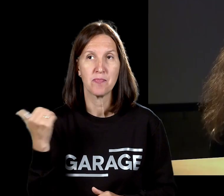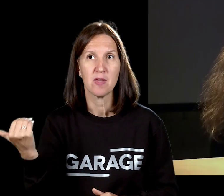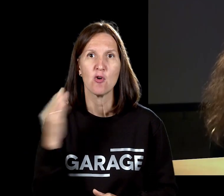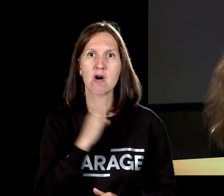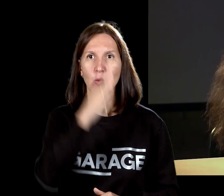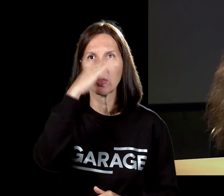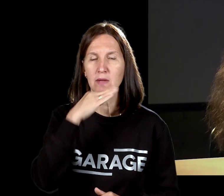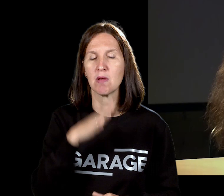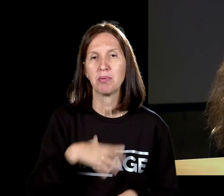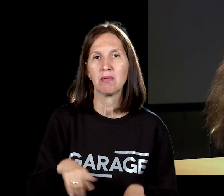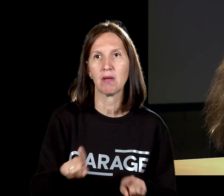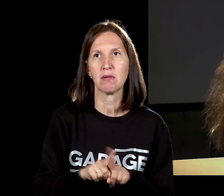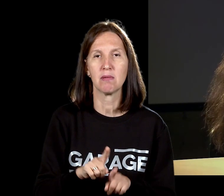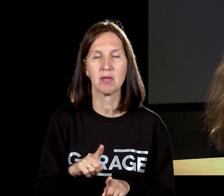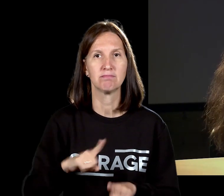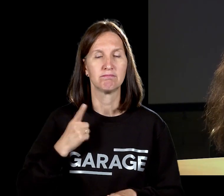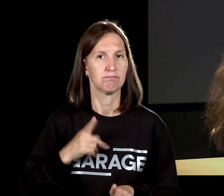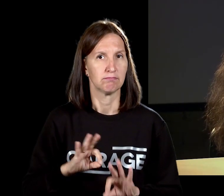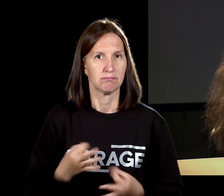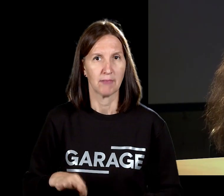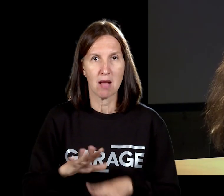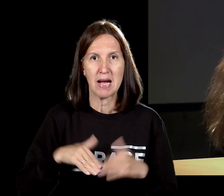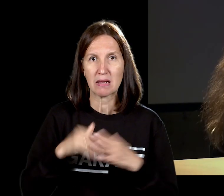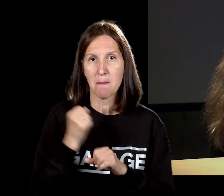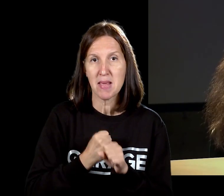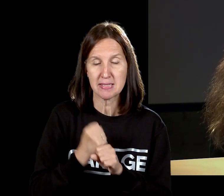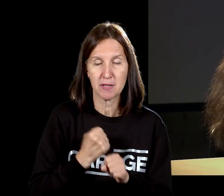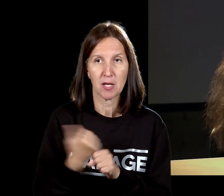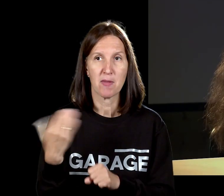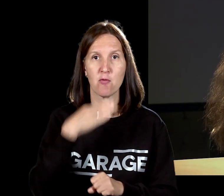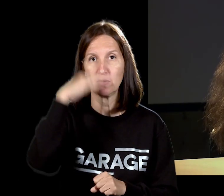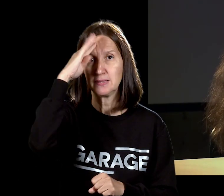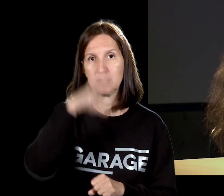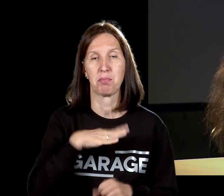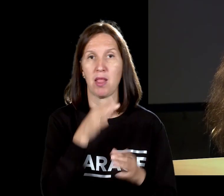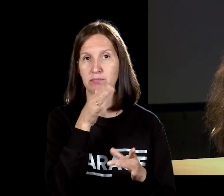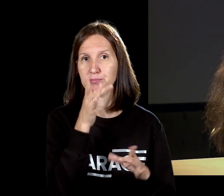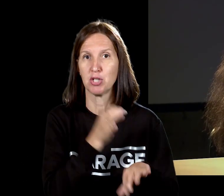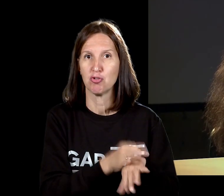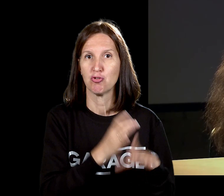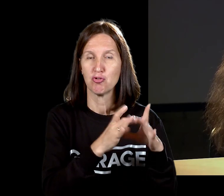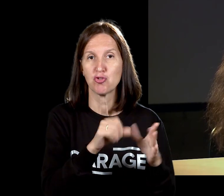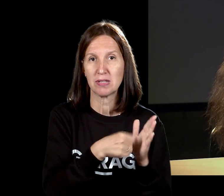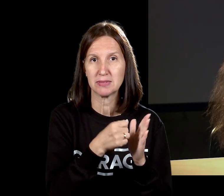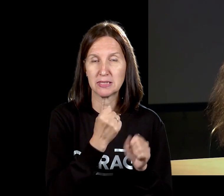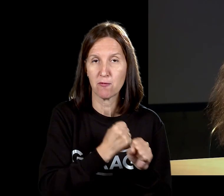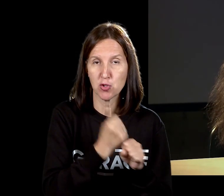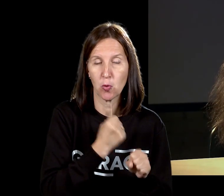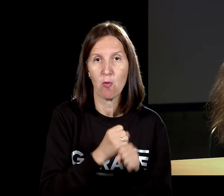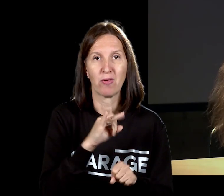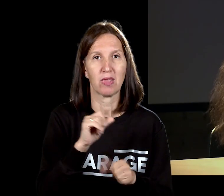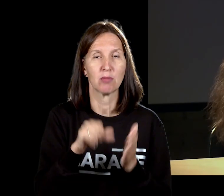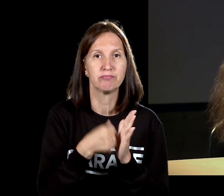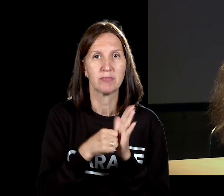такими продвинутыми ремесленниками. Отец его был часовщиком и ювелиром, мать его была из семьи